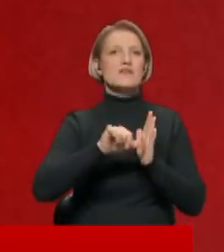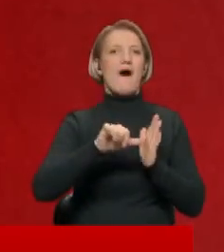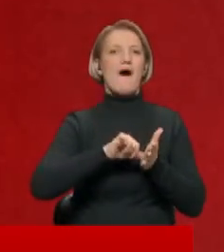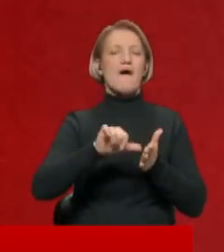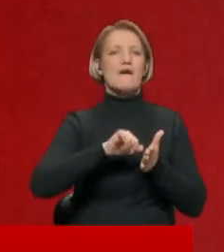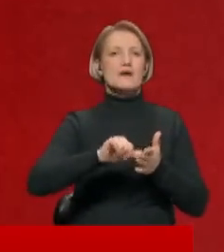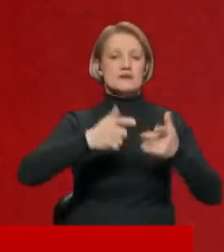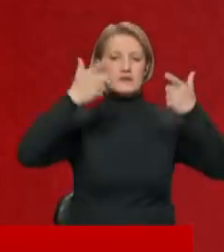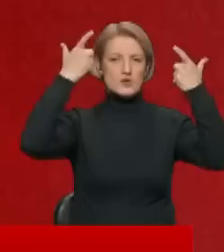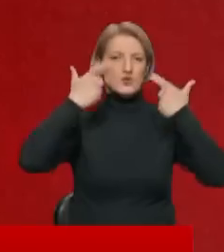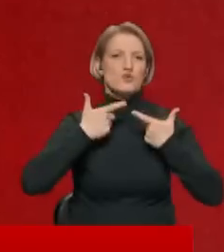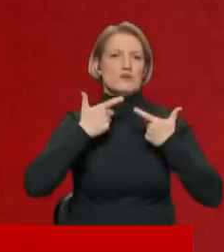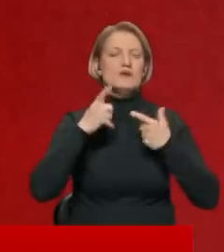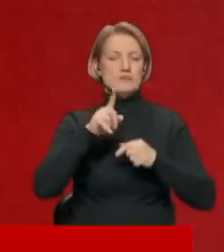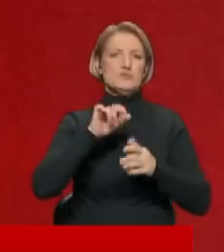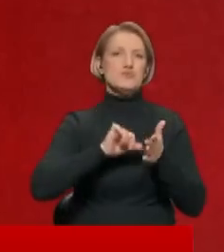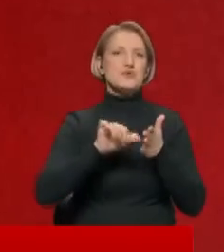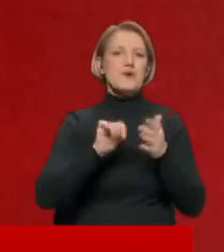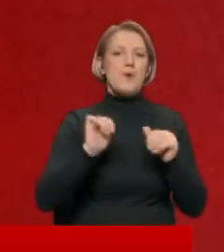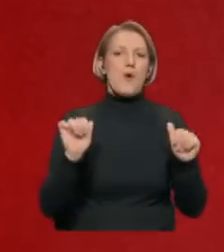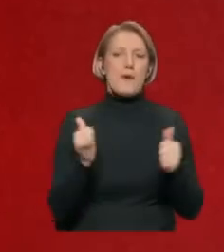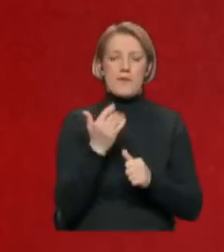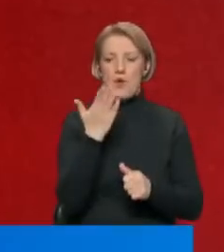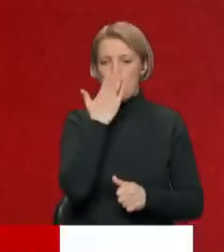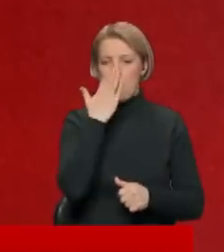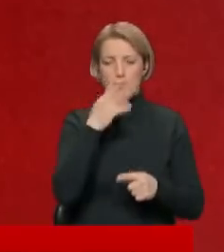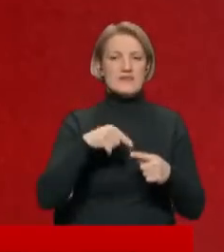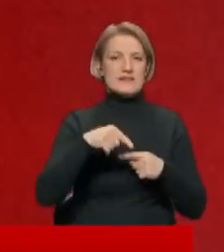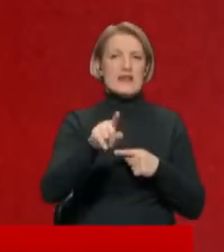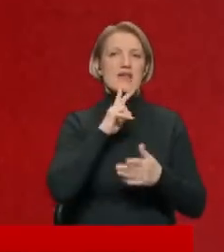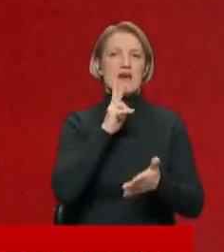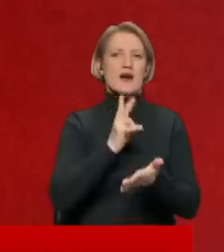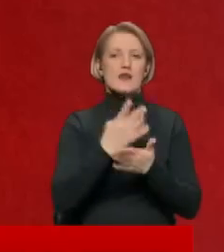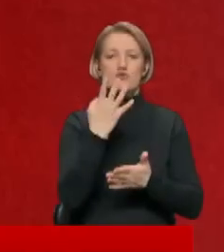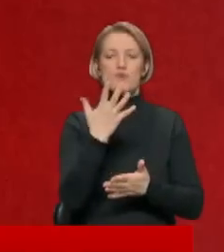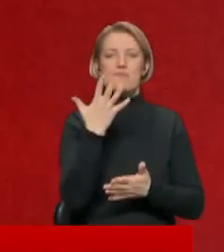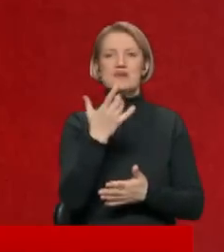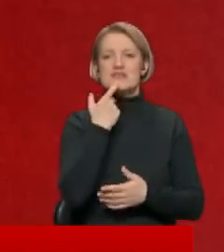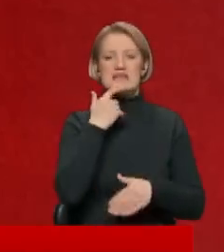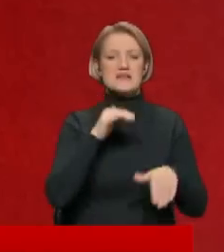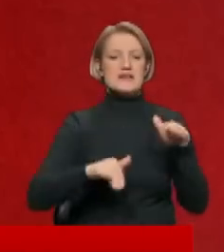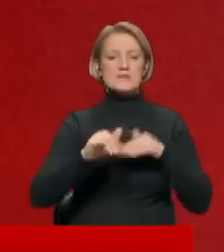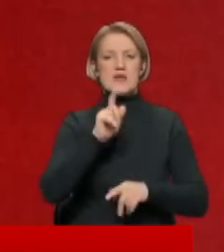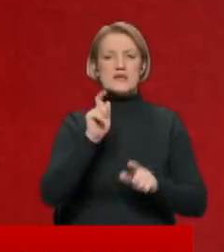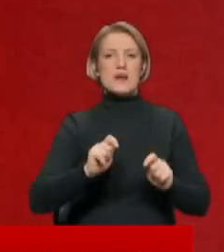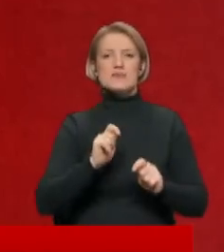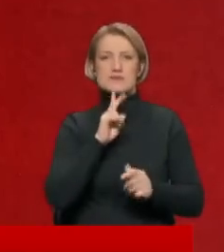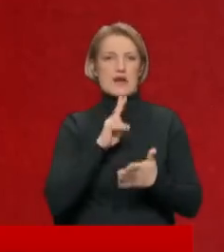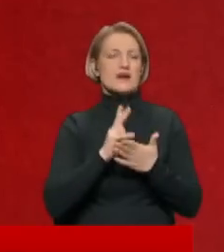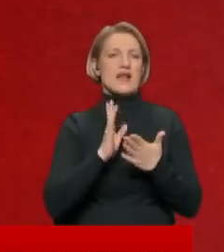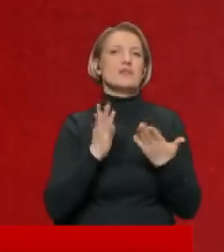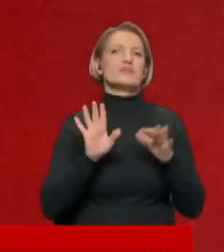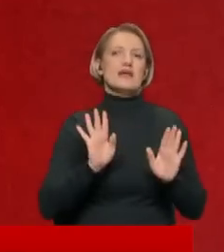sorumluluğu taşıyor Türkiye tarihi bir eşlikte Önümüzdeki tercih sadece 4-5 yılda yapılan bir seçimde yaptığımız tercihten ibaret